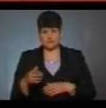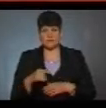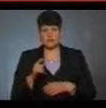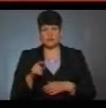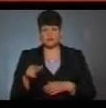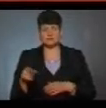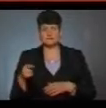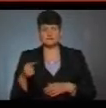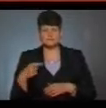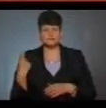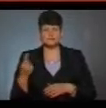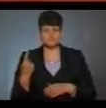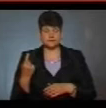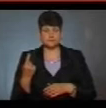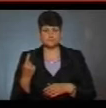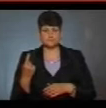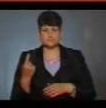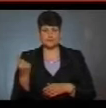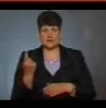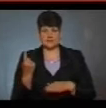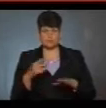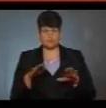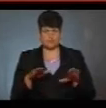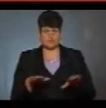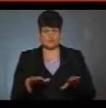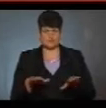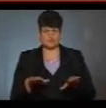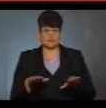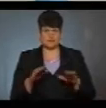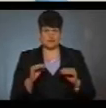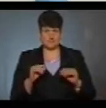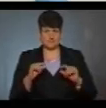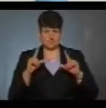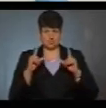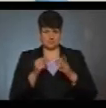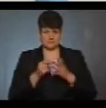мешканці Тернопільської області. На першому місці підняття тарифів